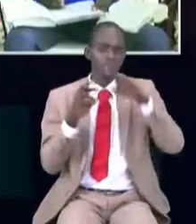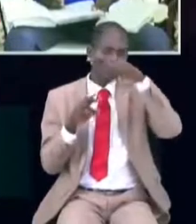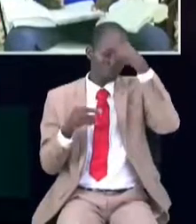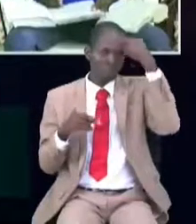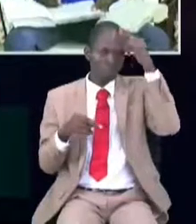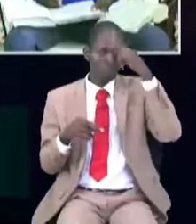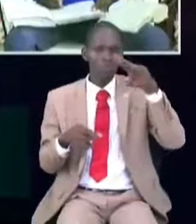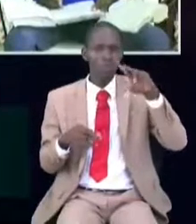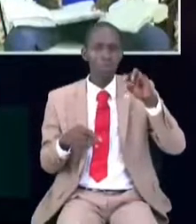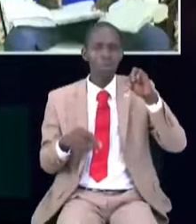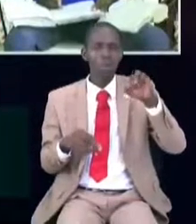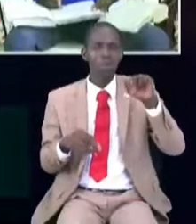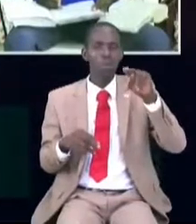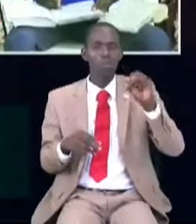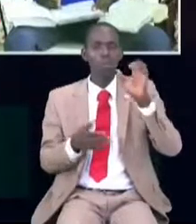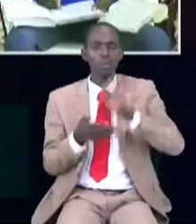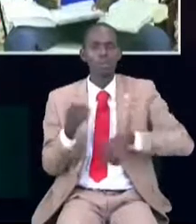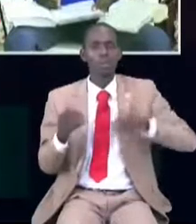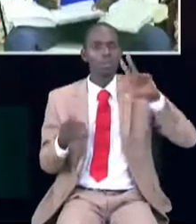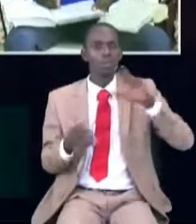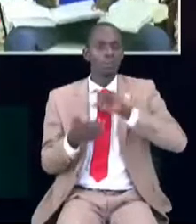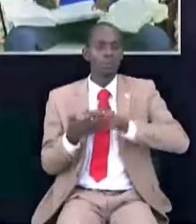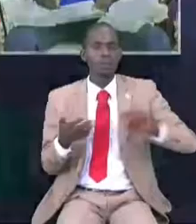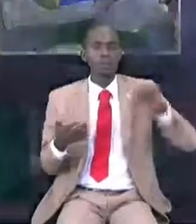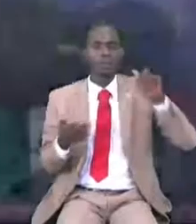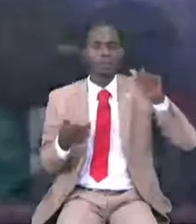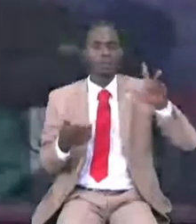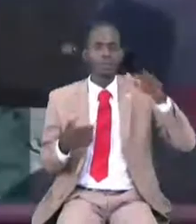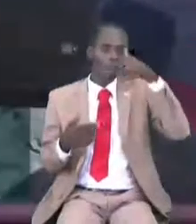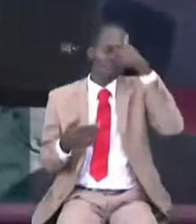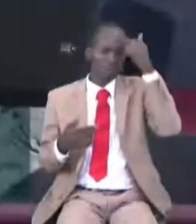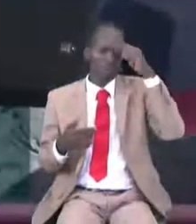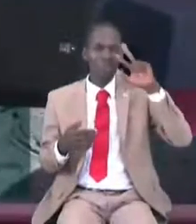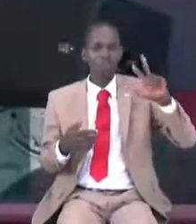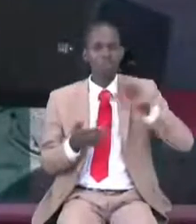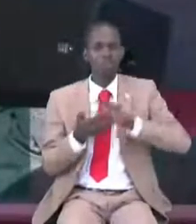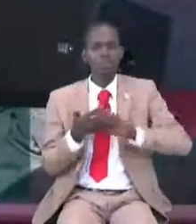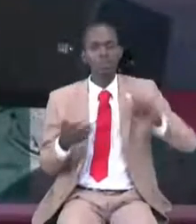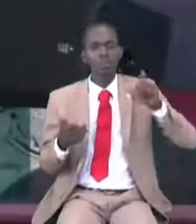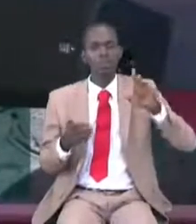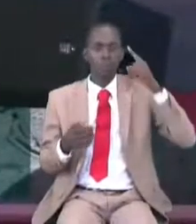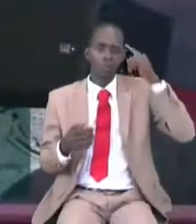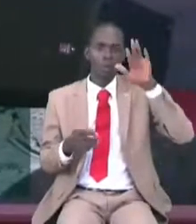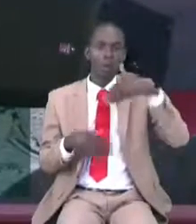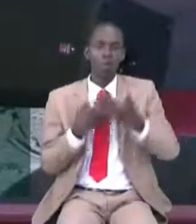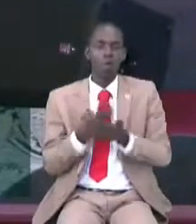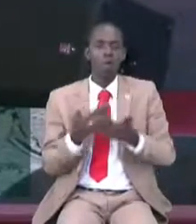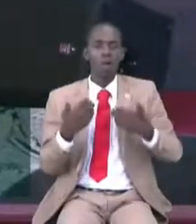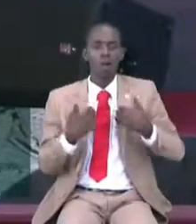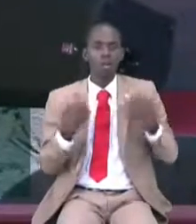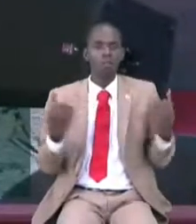Romains 3, 23. Car tous ont péché et sont privés de la gloire de Dieu. Et le verset 24